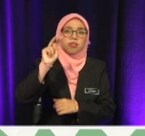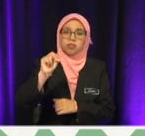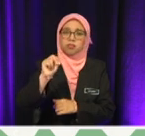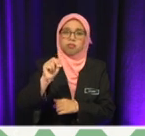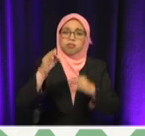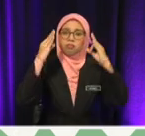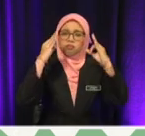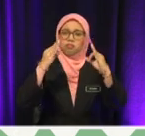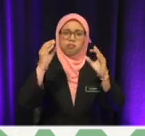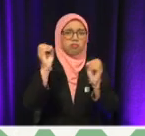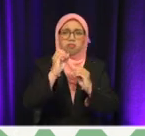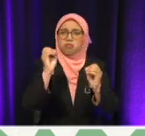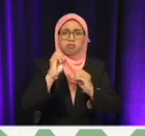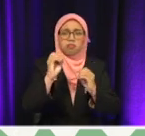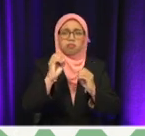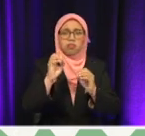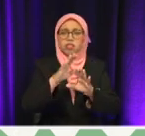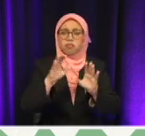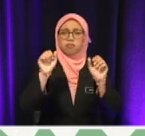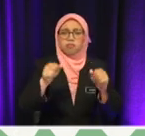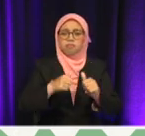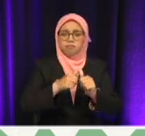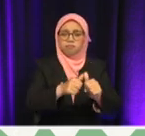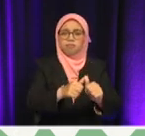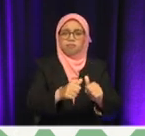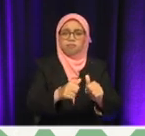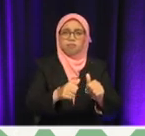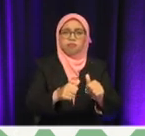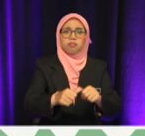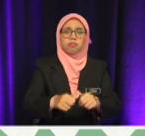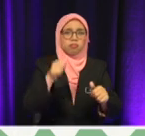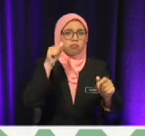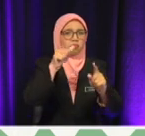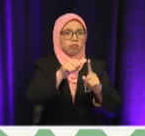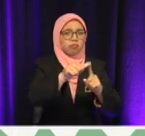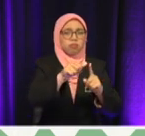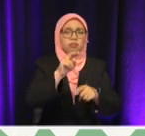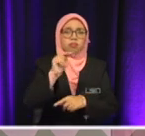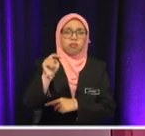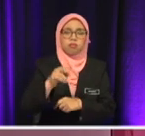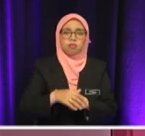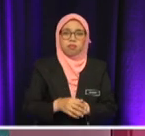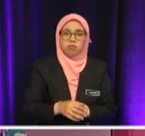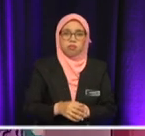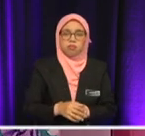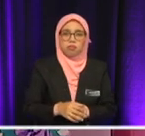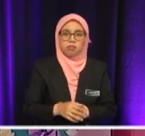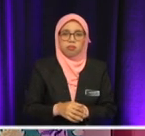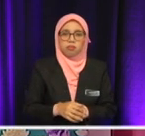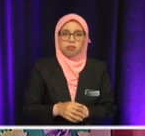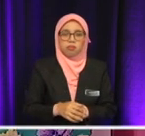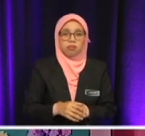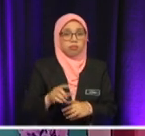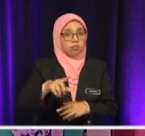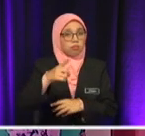Tak boleh ikut arahan dan hyperaktif. Baik, murid-murid, selain daripada kanak-kanak berkeperluan